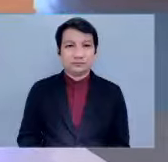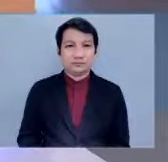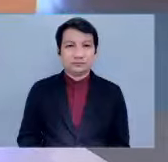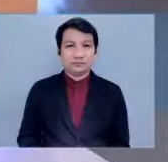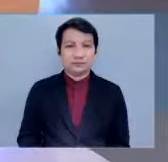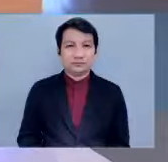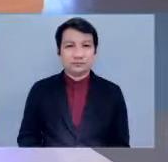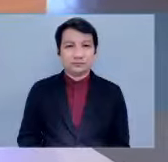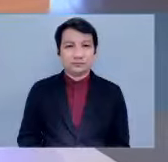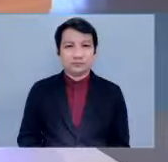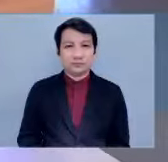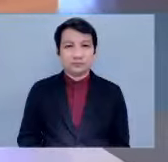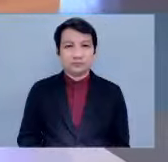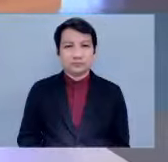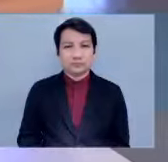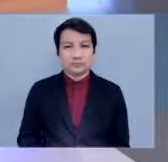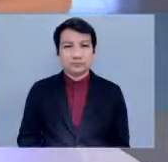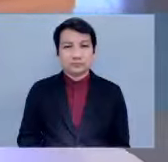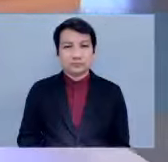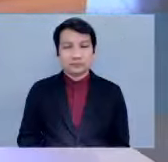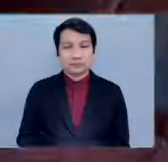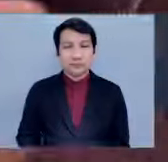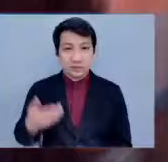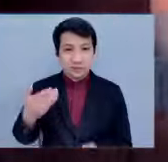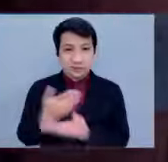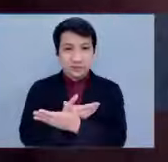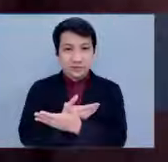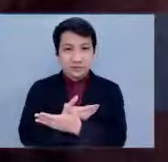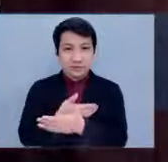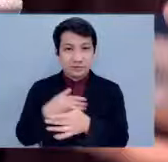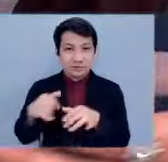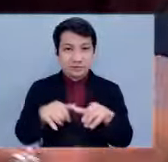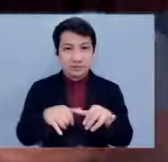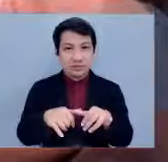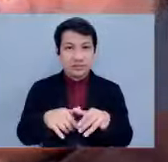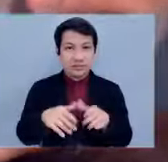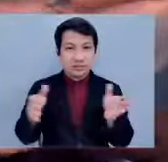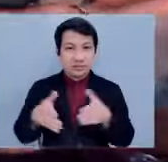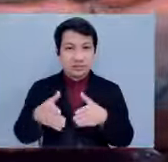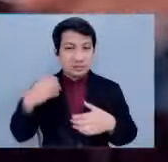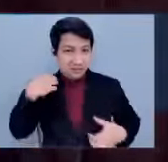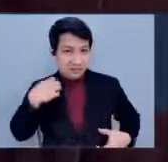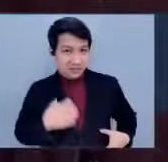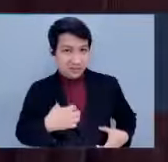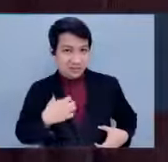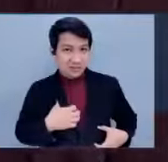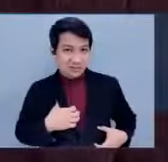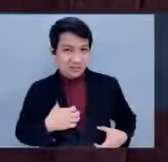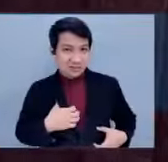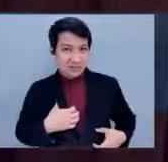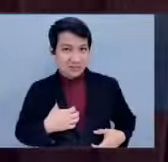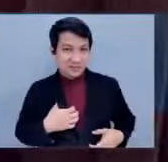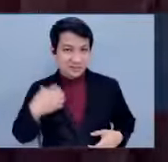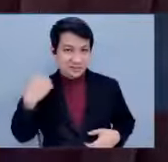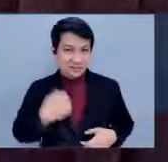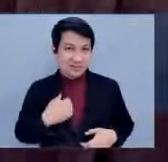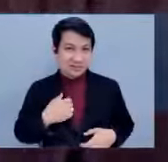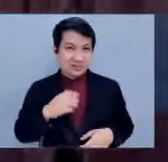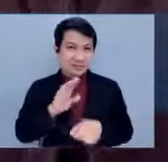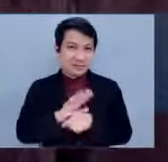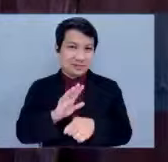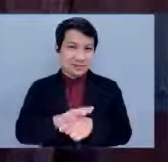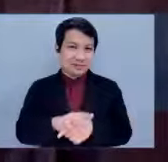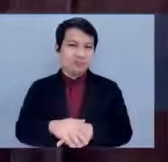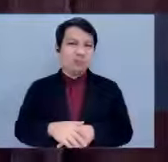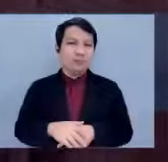nakakapagkasya ng ganyan dyan. This one is our newest size. It's the mini sling. So, bale, ito yung pinaka-trending namin product right now. Trending